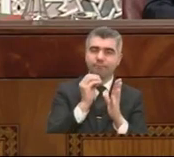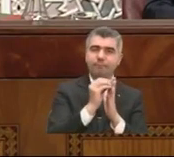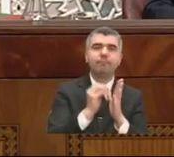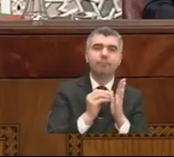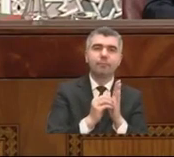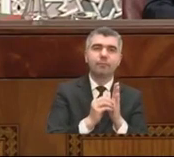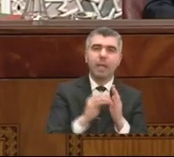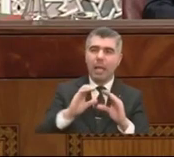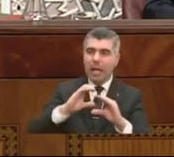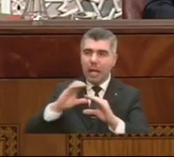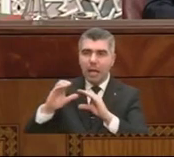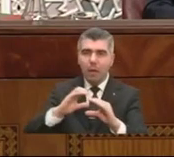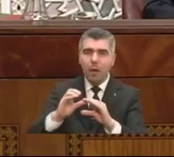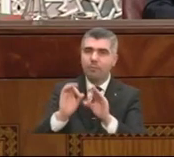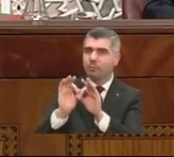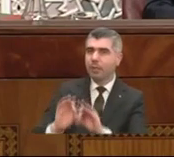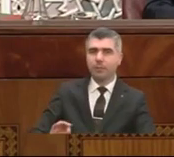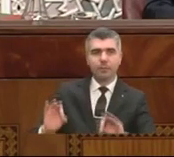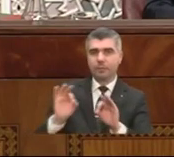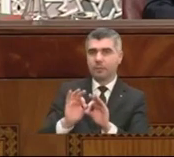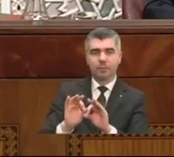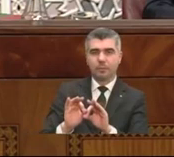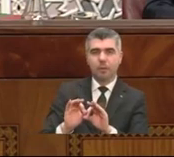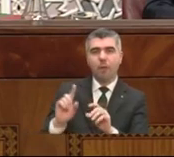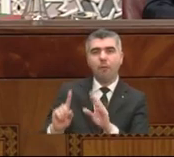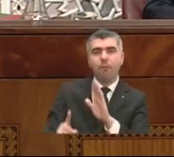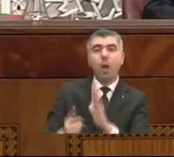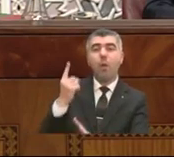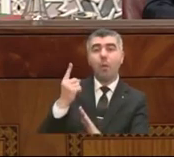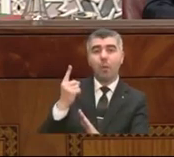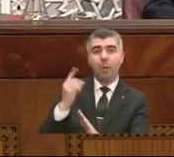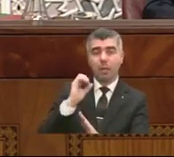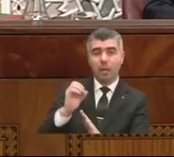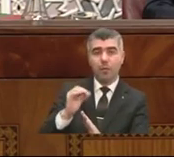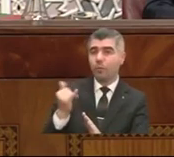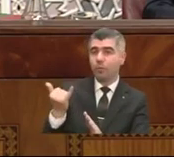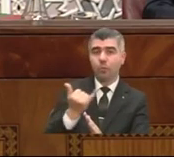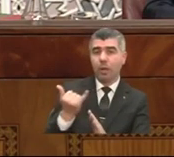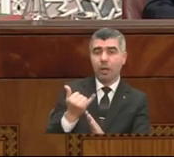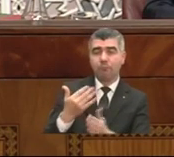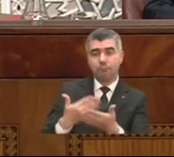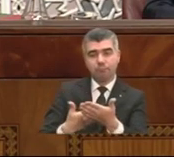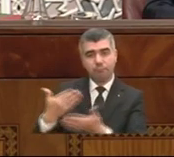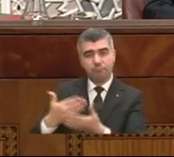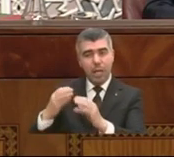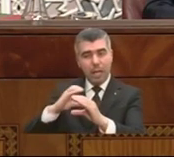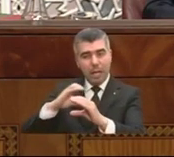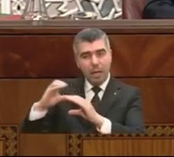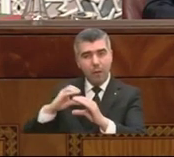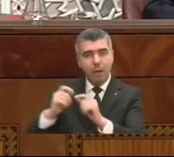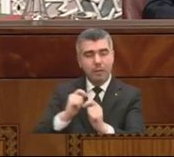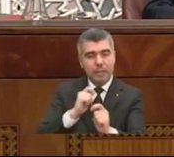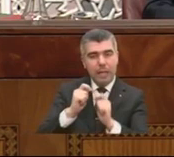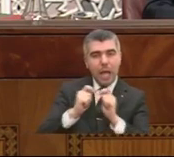المؤسساتية للحوار والتنسيق التي أنشئت تحديداً لتكون فضاءً للحوار والنقاش